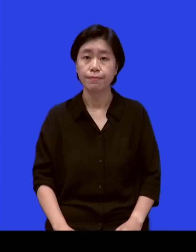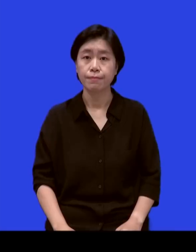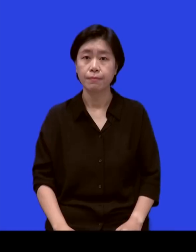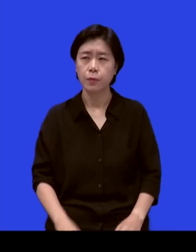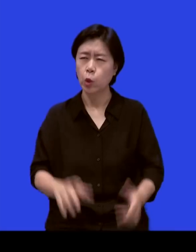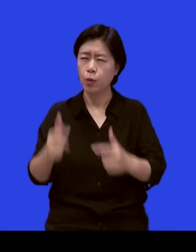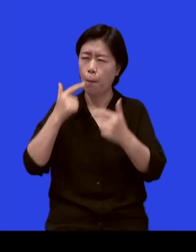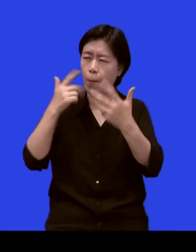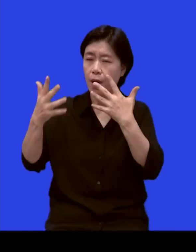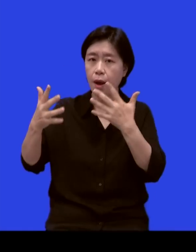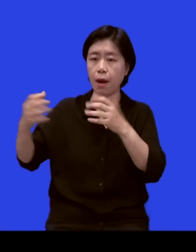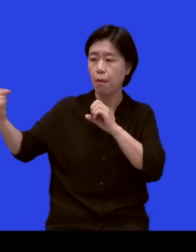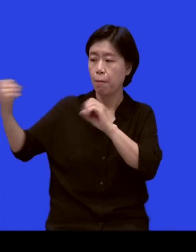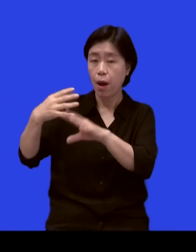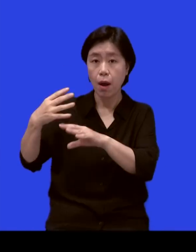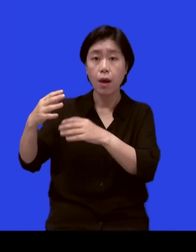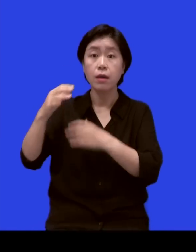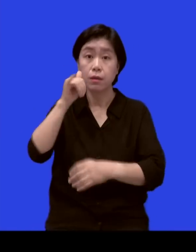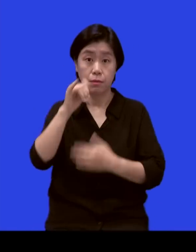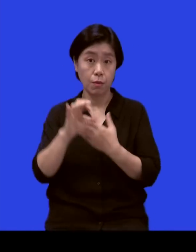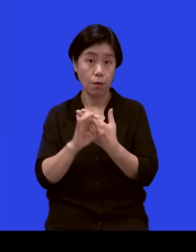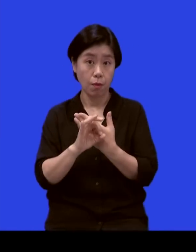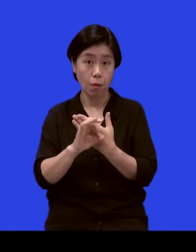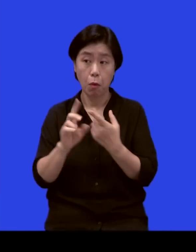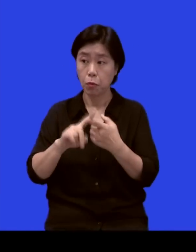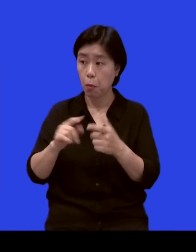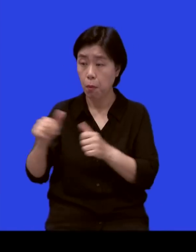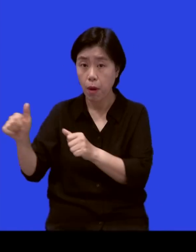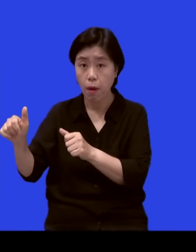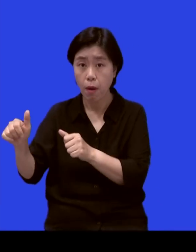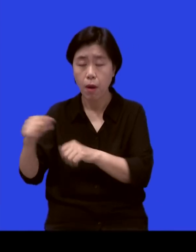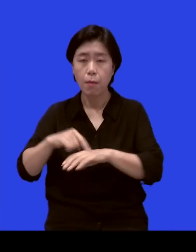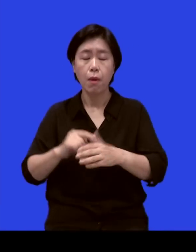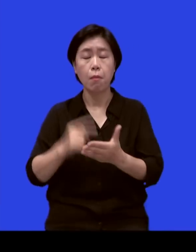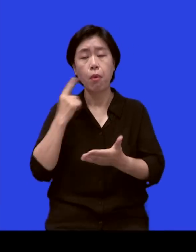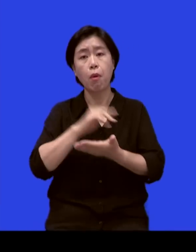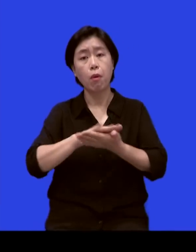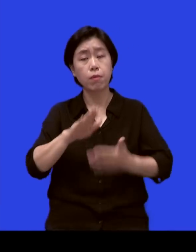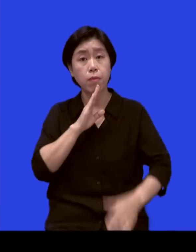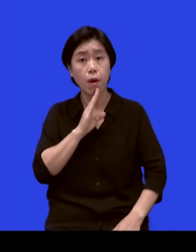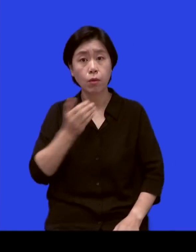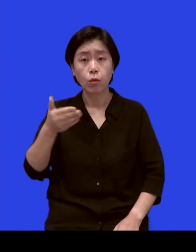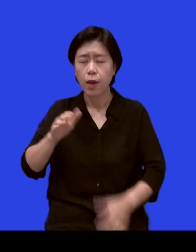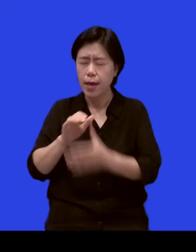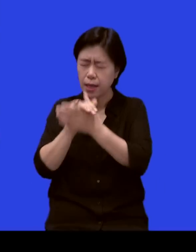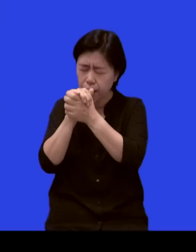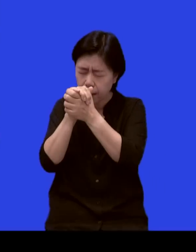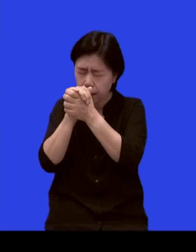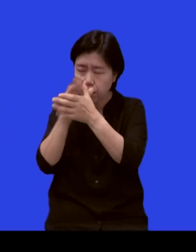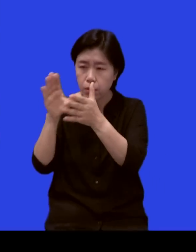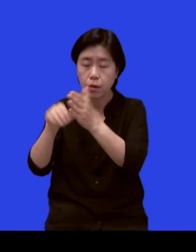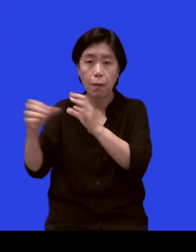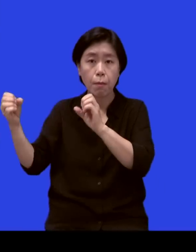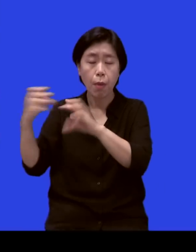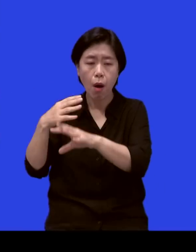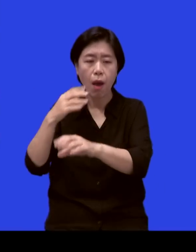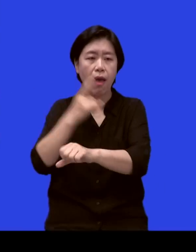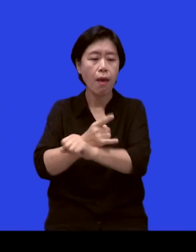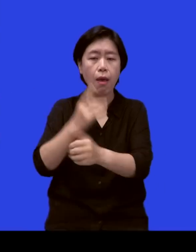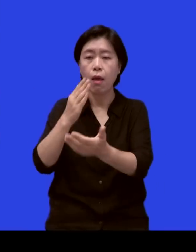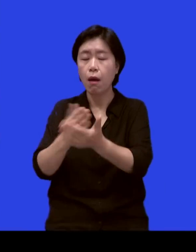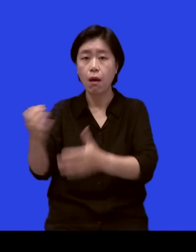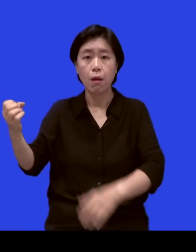뭔가 명확하게 메시지가 왔으면 네. 더 마음이 편할 텐데 기도를 해도 뭐 아무런 뭐 해라 마라 이런